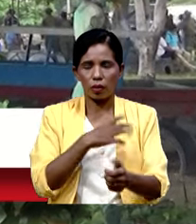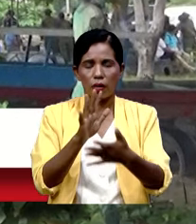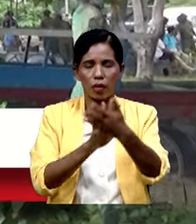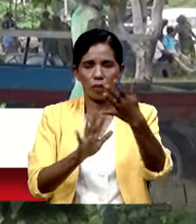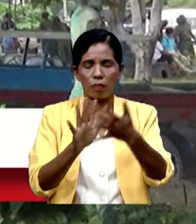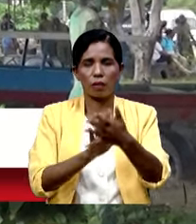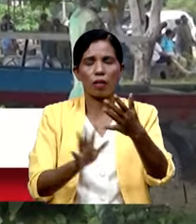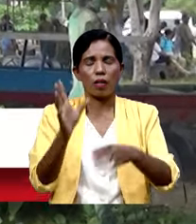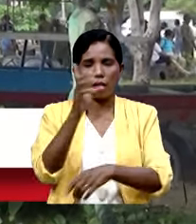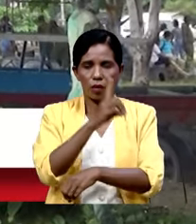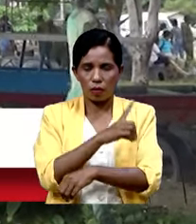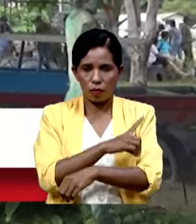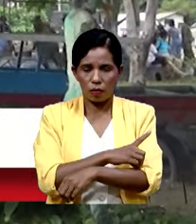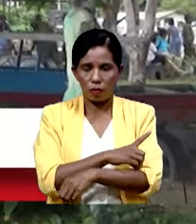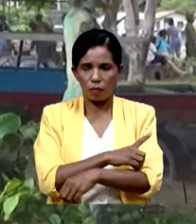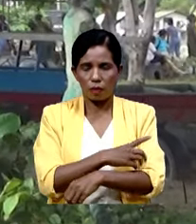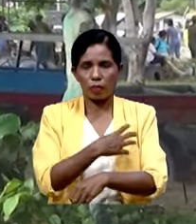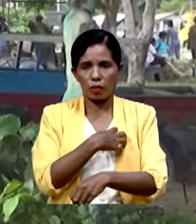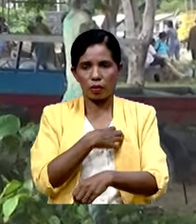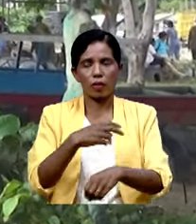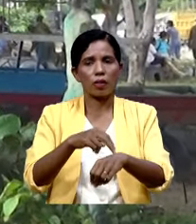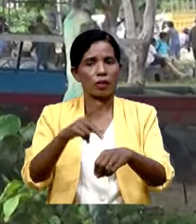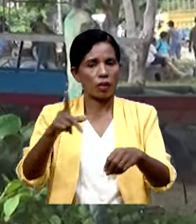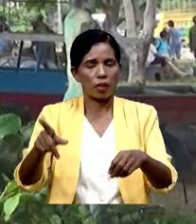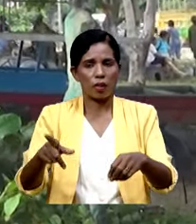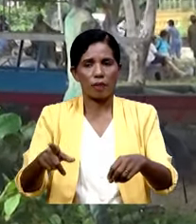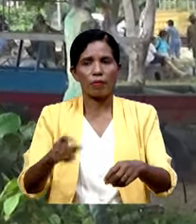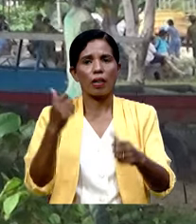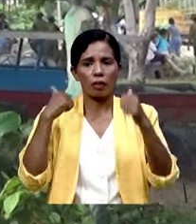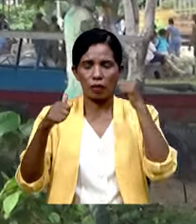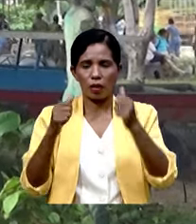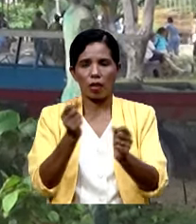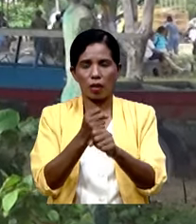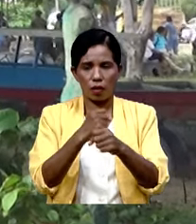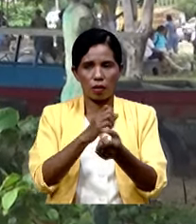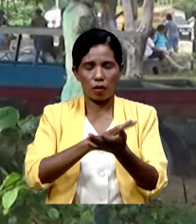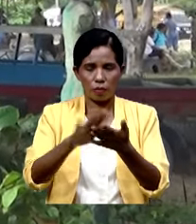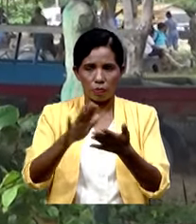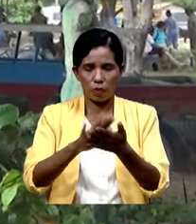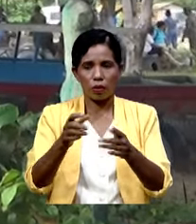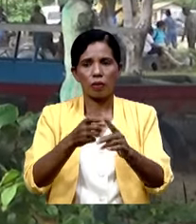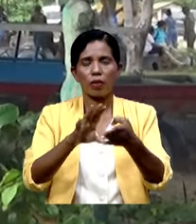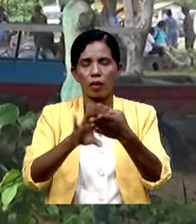ini. Tapi dari sana kalau lu kesa, pilih karta nebita sih, mau si